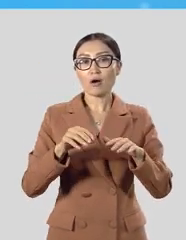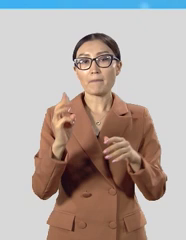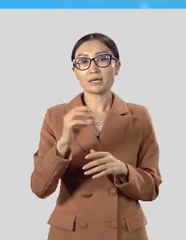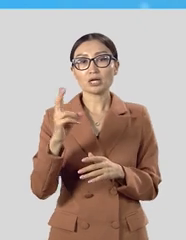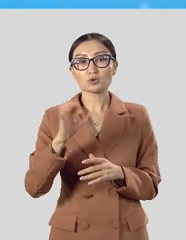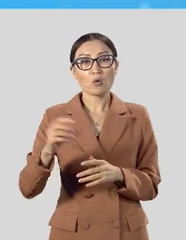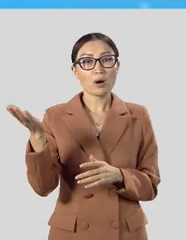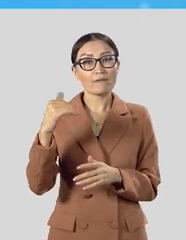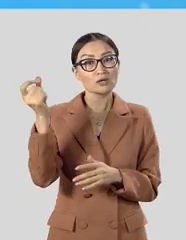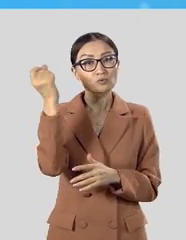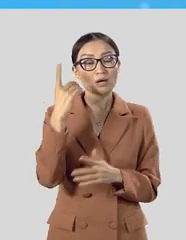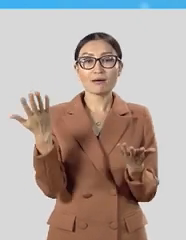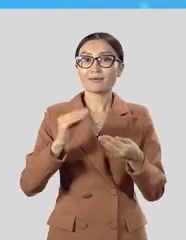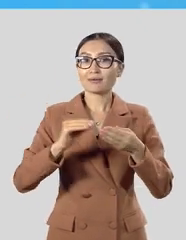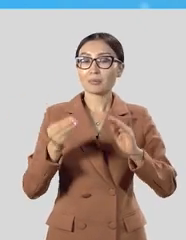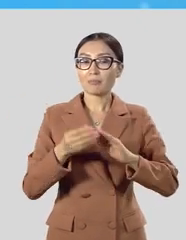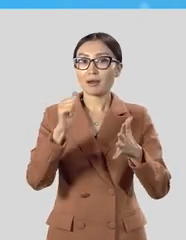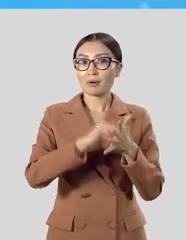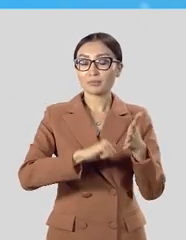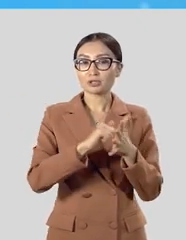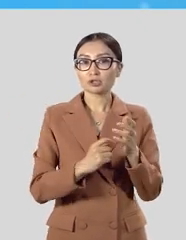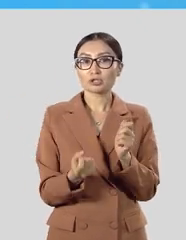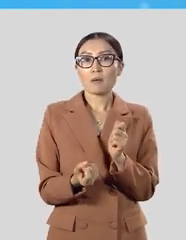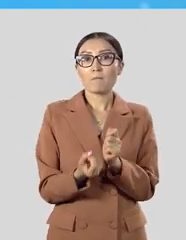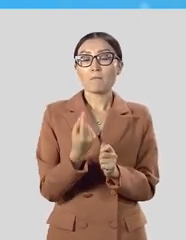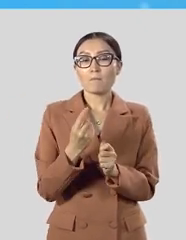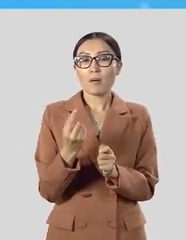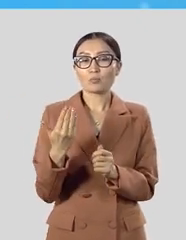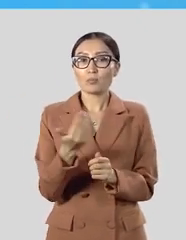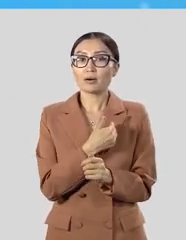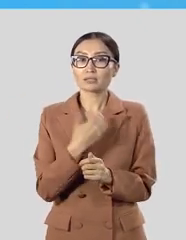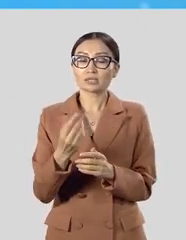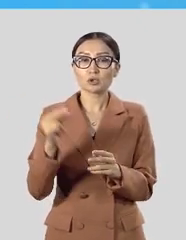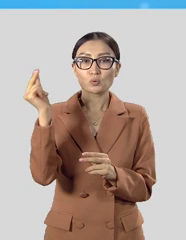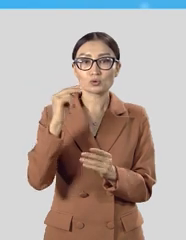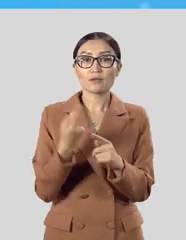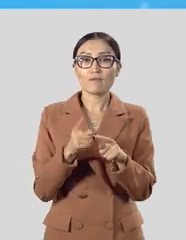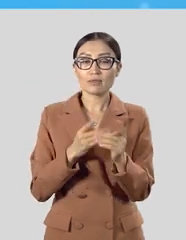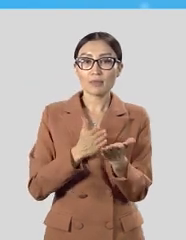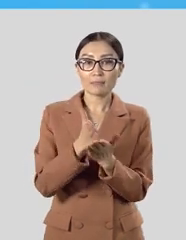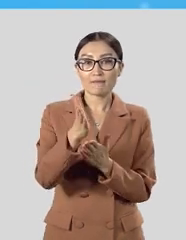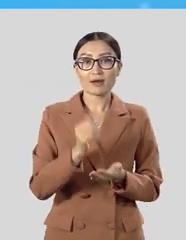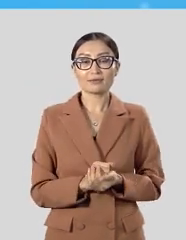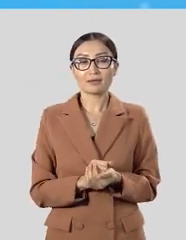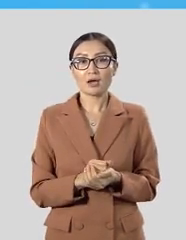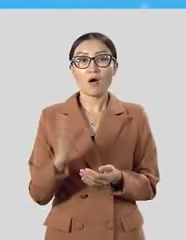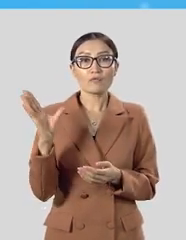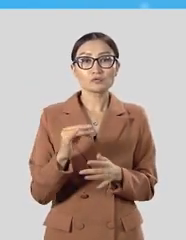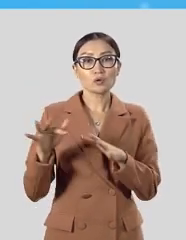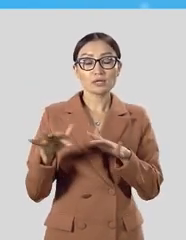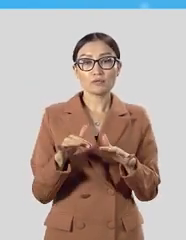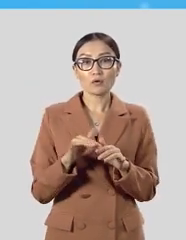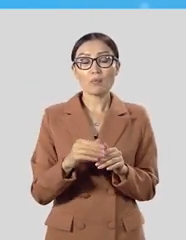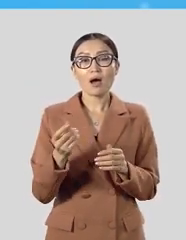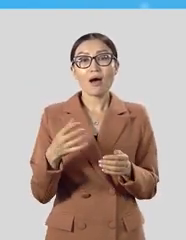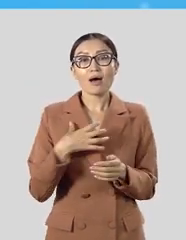давайте узнаем, какие проблемы и причины побудили ученых работать в данном направлении. Все дело в том,